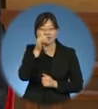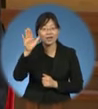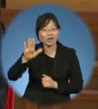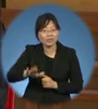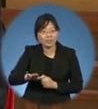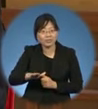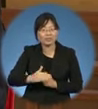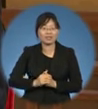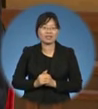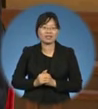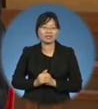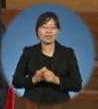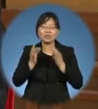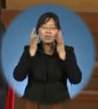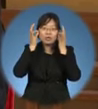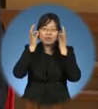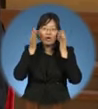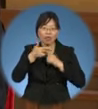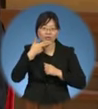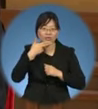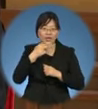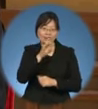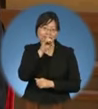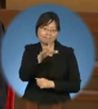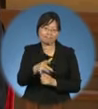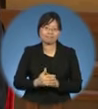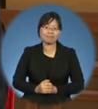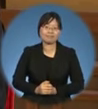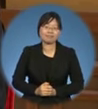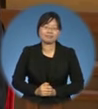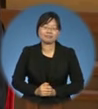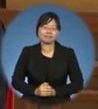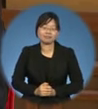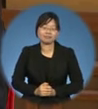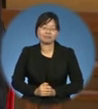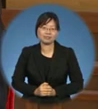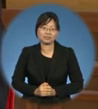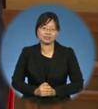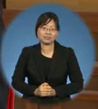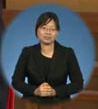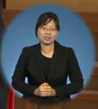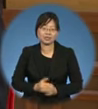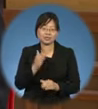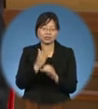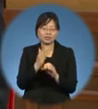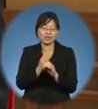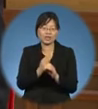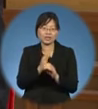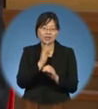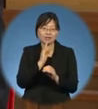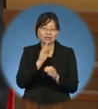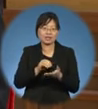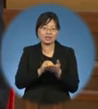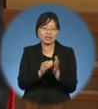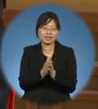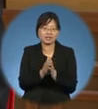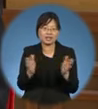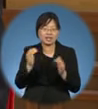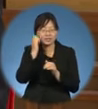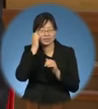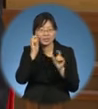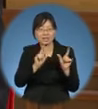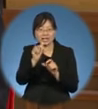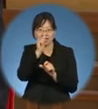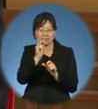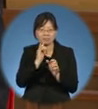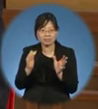할지라도 노력이 없으면 안 된다고 생각해요. 그 도중에 처음 들어가서 시작을 하면서 숙소 생활을